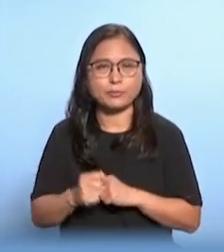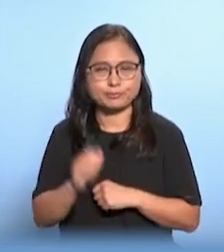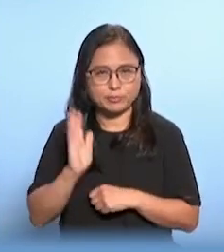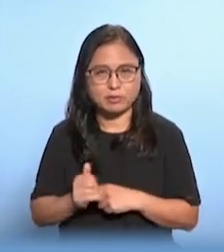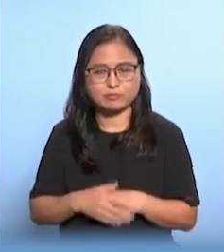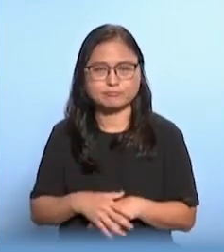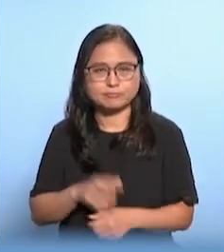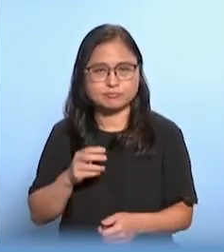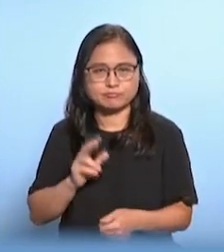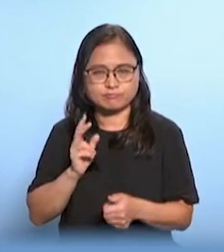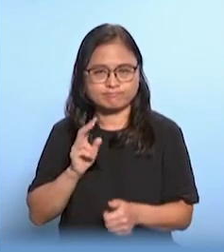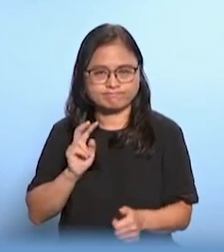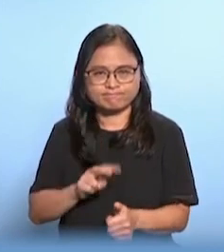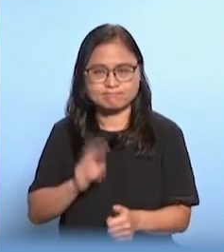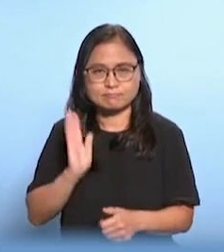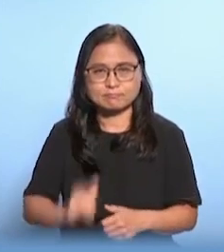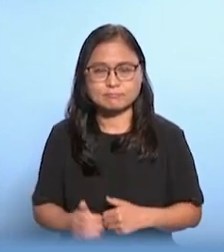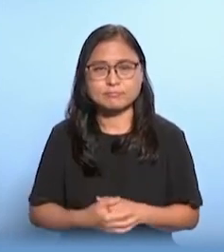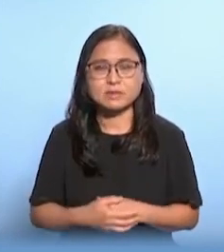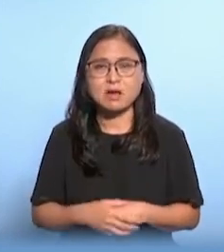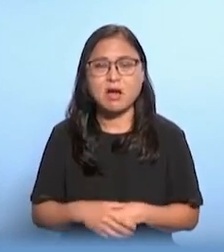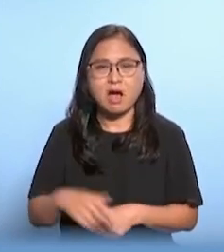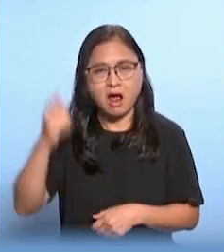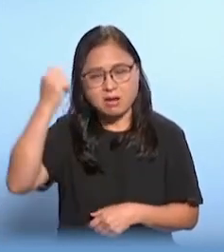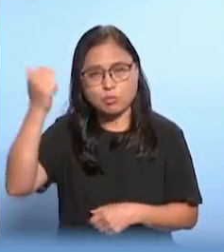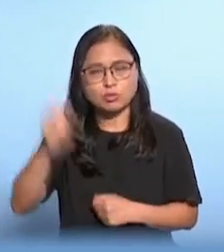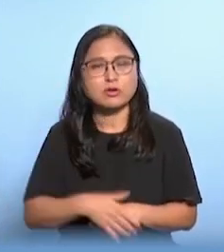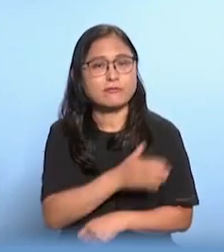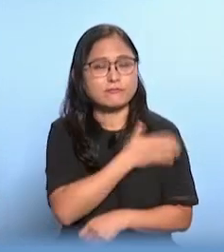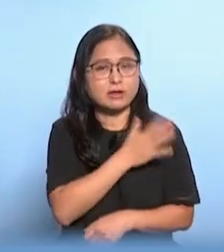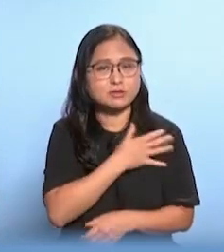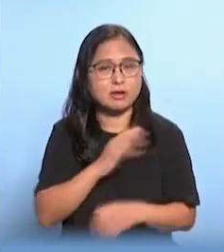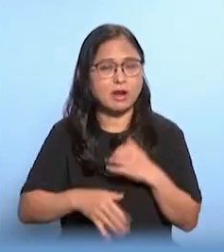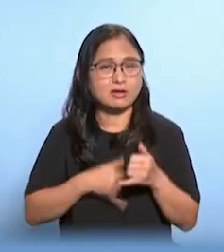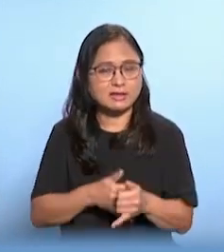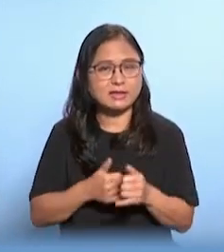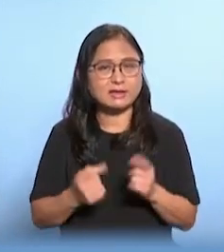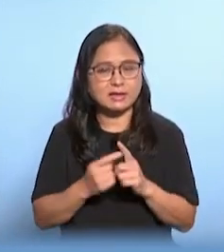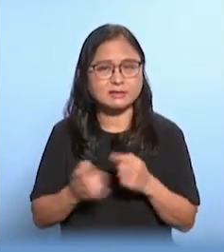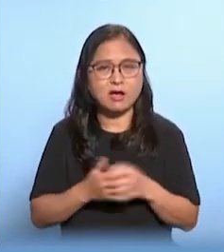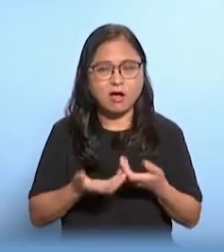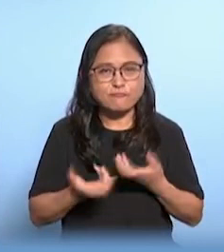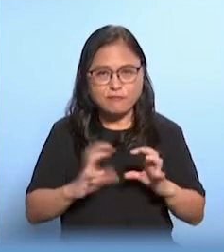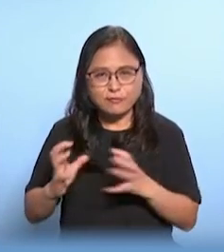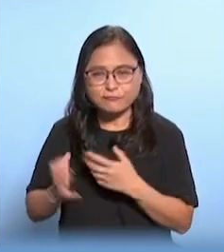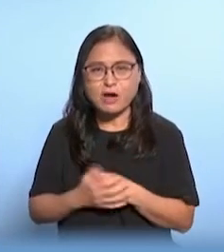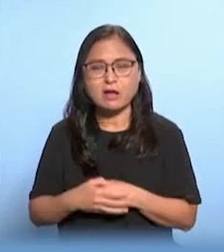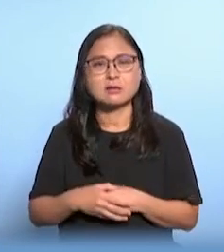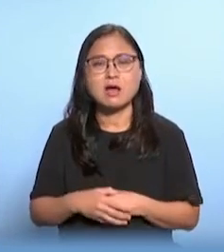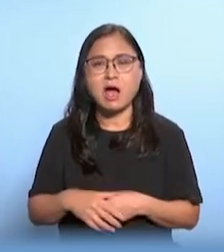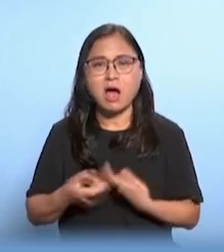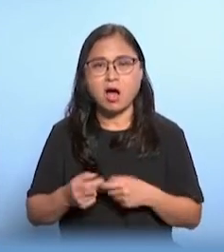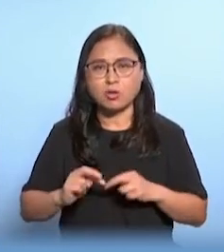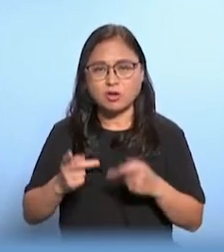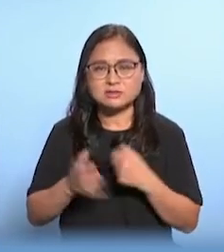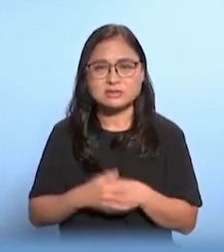草案亦都是扩大了执法人员的类别，并定定额外执法权力，这个亦都可以改善实际的